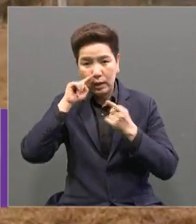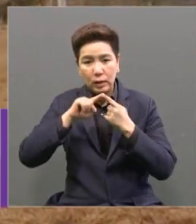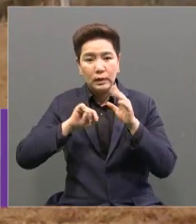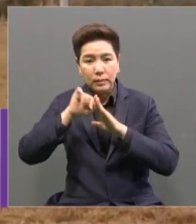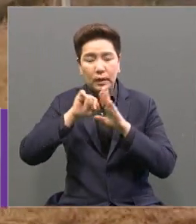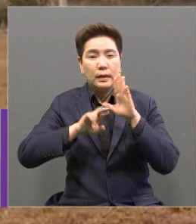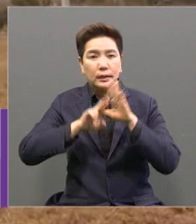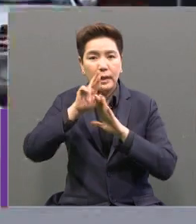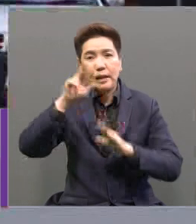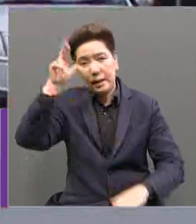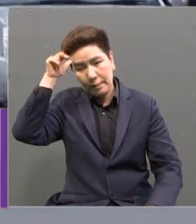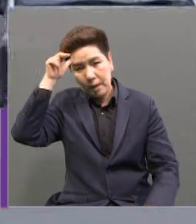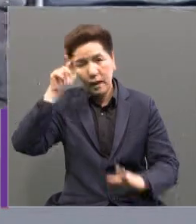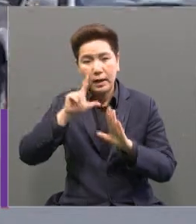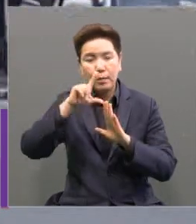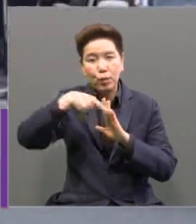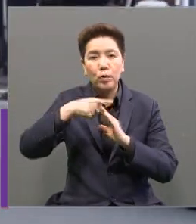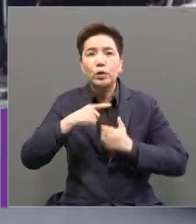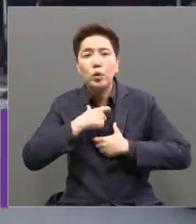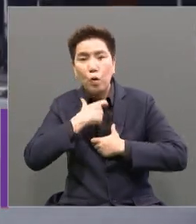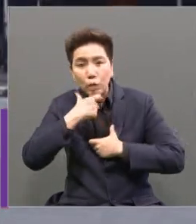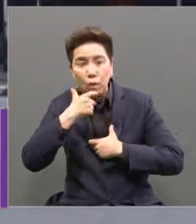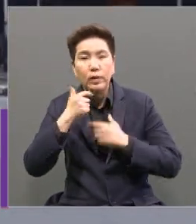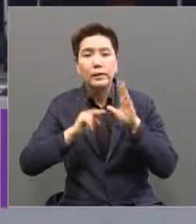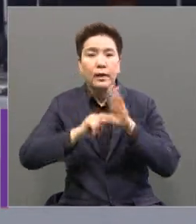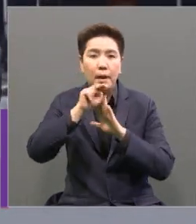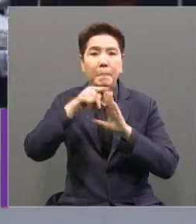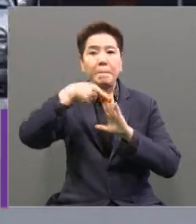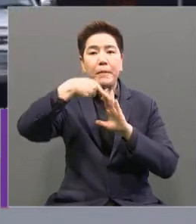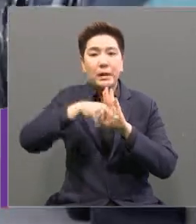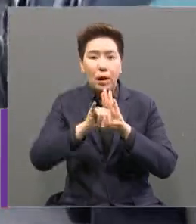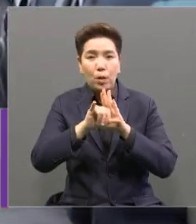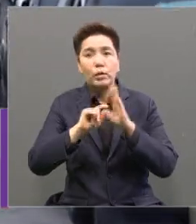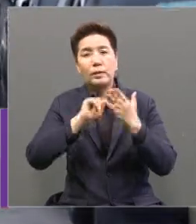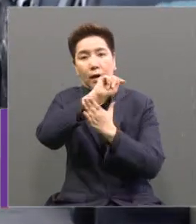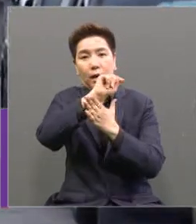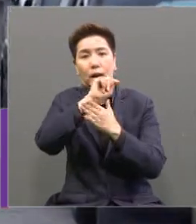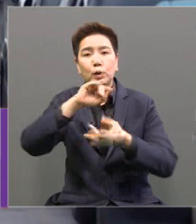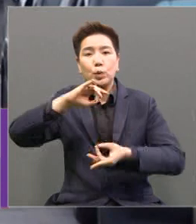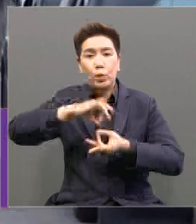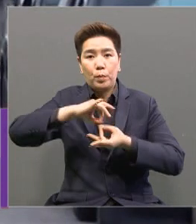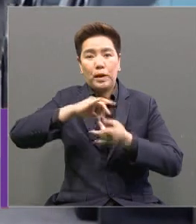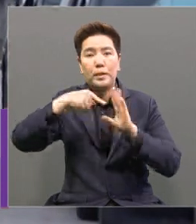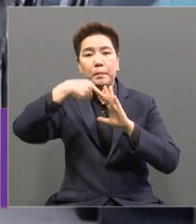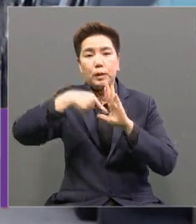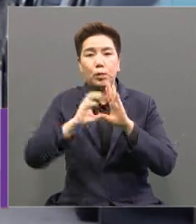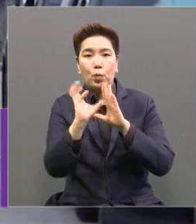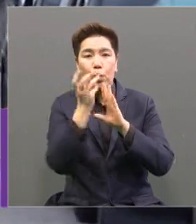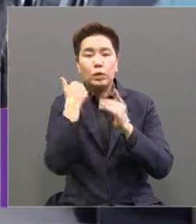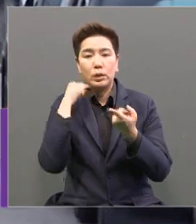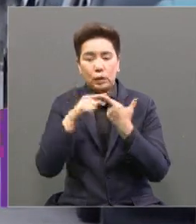เชียงรายลำปางลำพูนแม่ฮ่องสอนน่านพะเยาตากสุโขทัยและพิษณุโลก